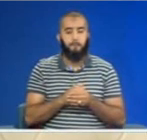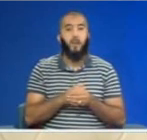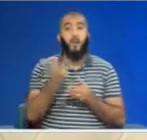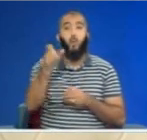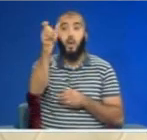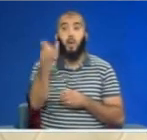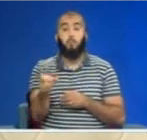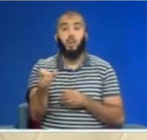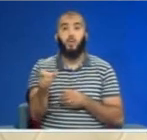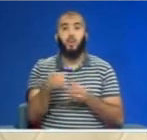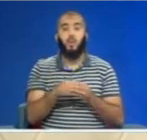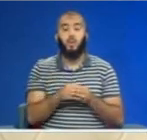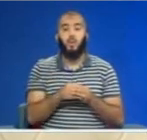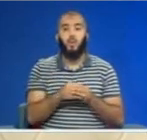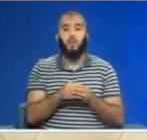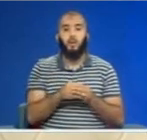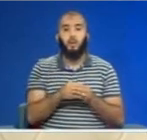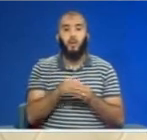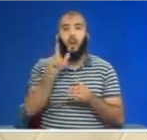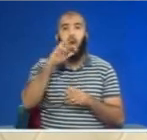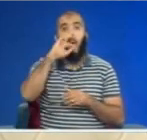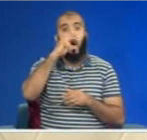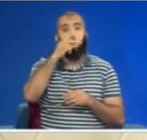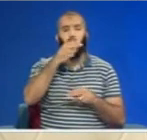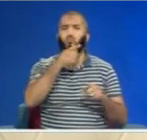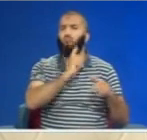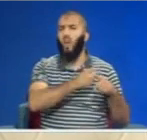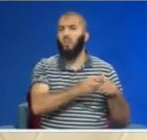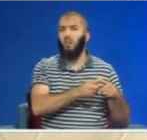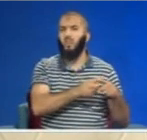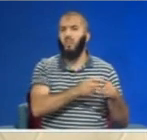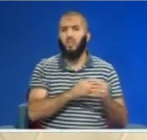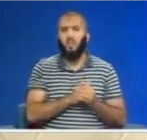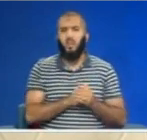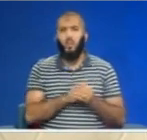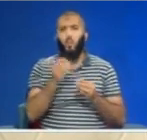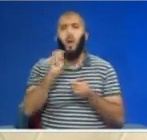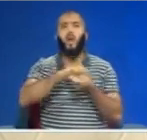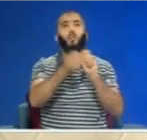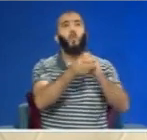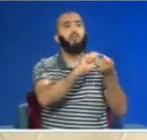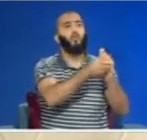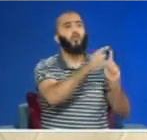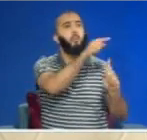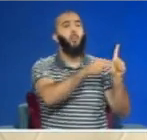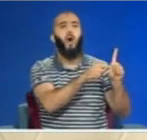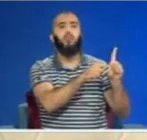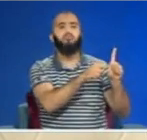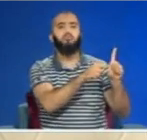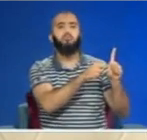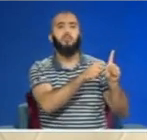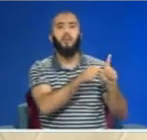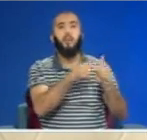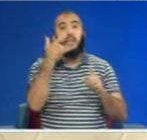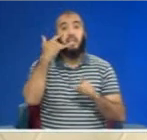الإنسان. والله تعالى لا يسمح بنقل الشهور من شهر إلى شهرين. فكانت عندما تكون لهم